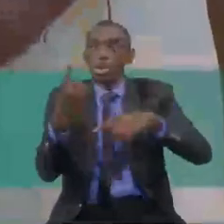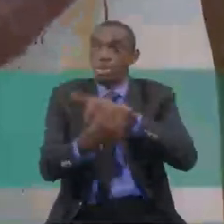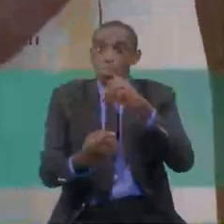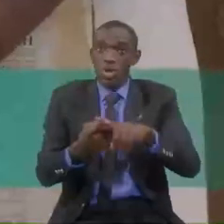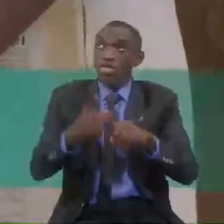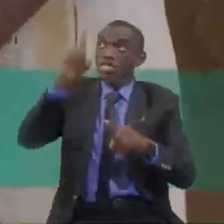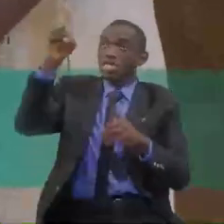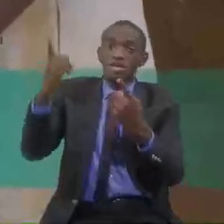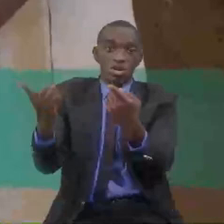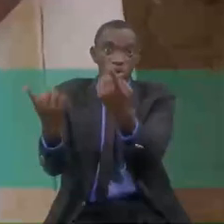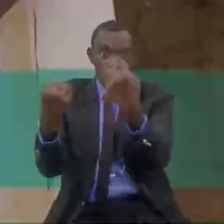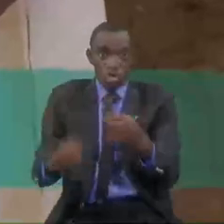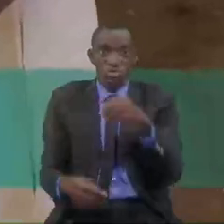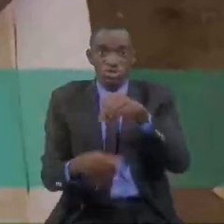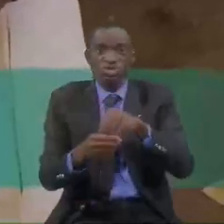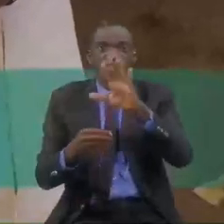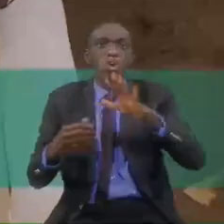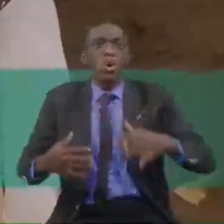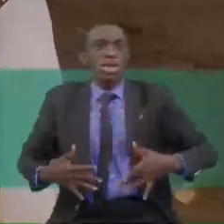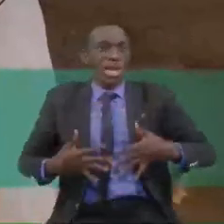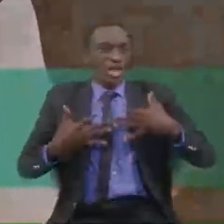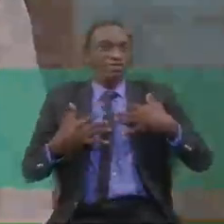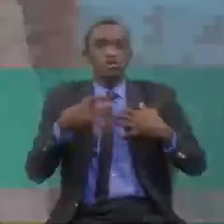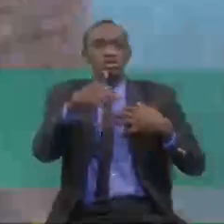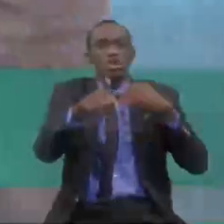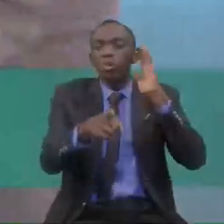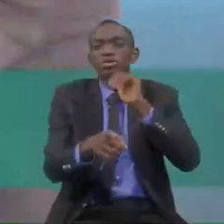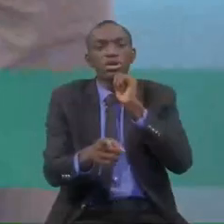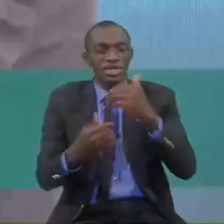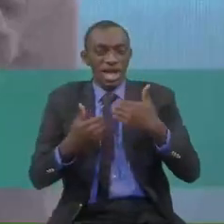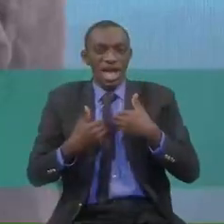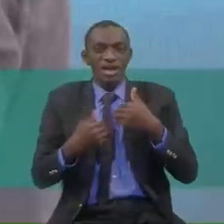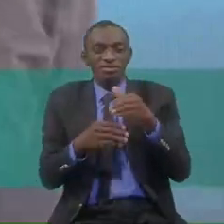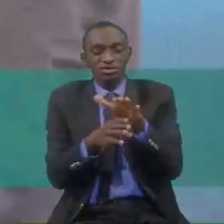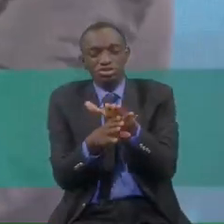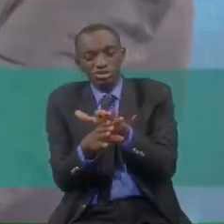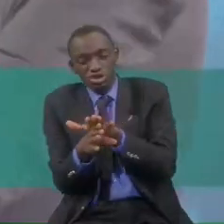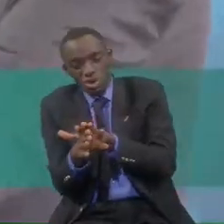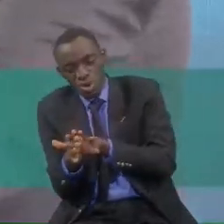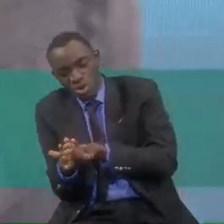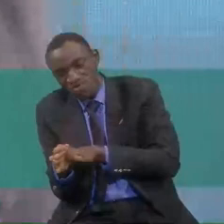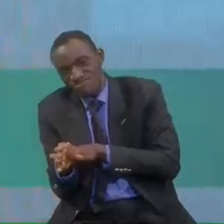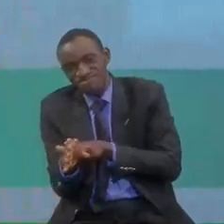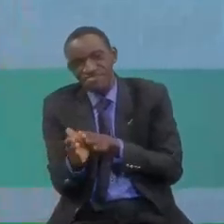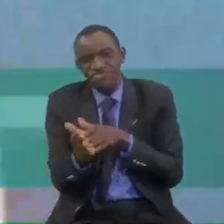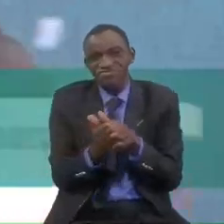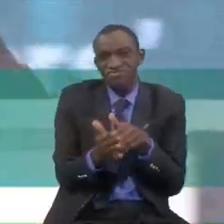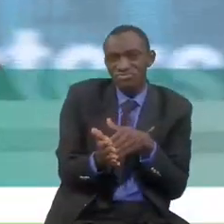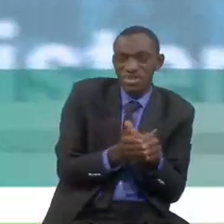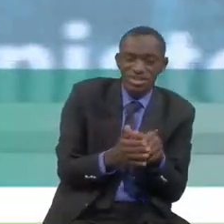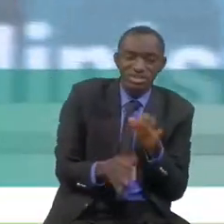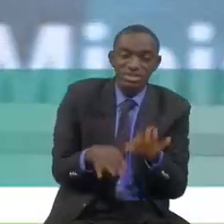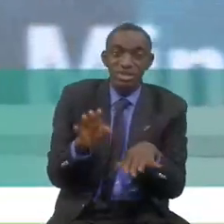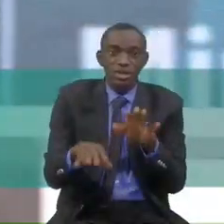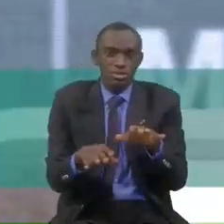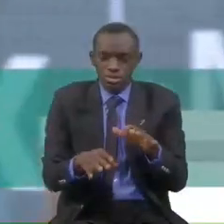dans votre vie, alors vous n'aurez pas une attitude. Vous n'allez pas faire des pas